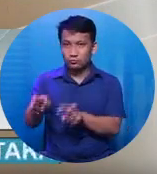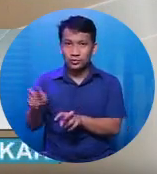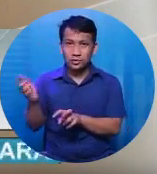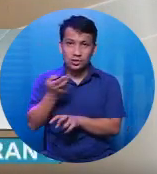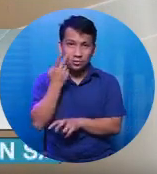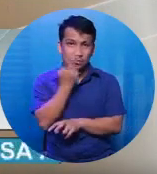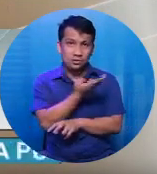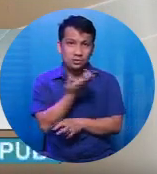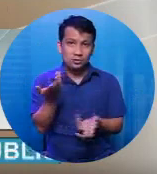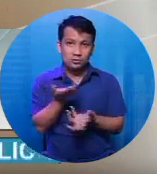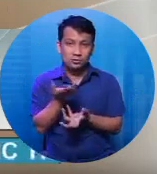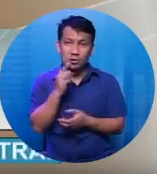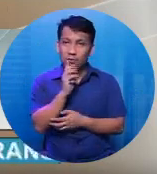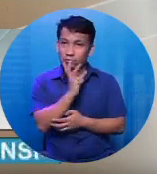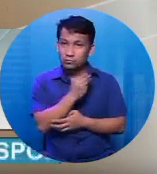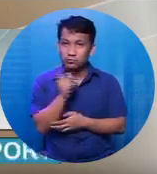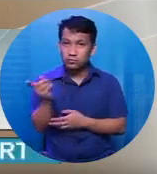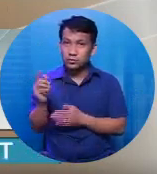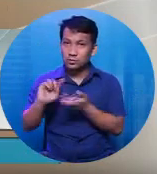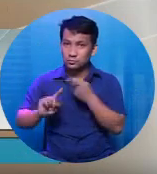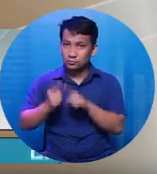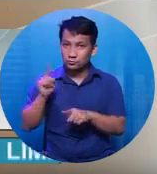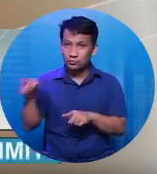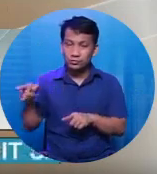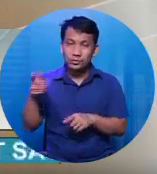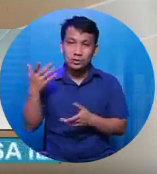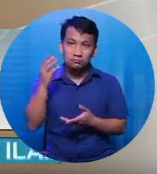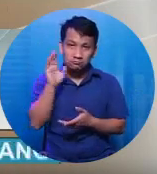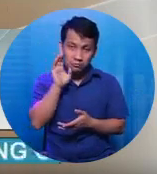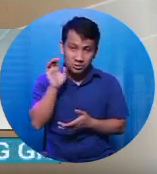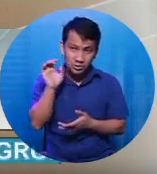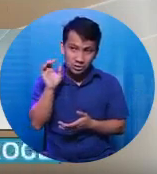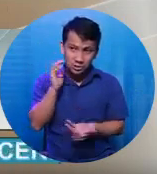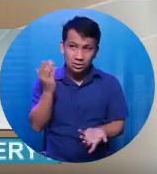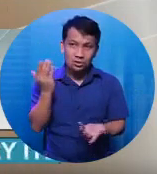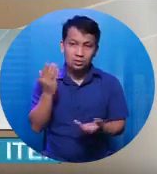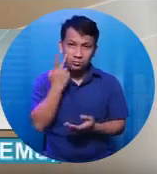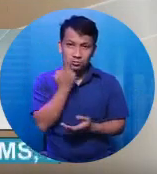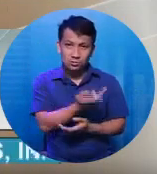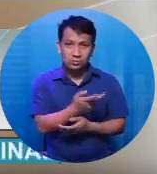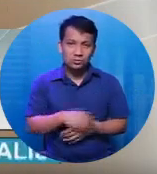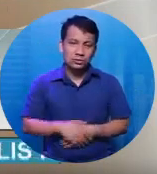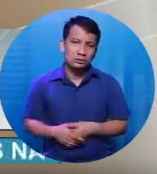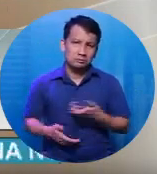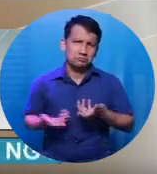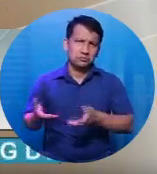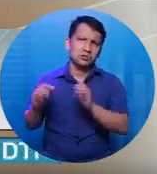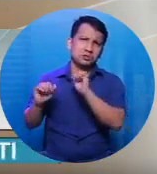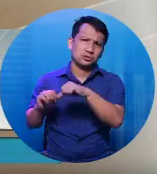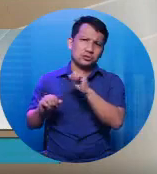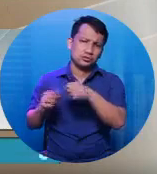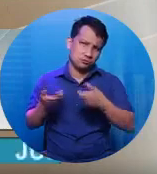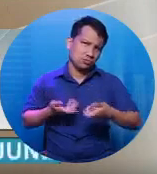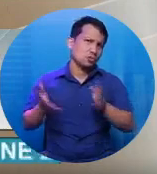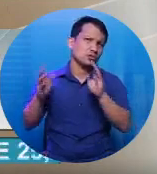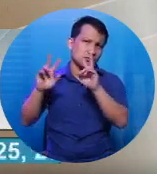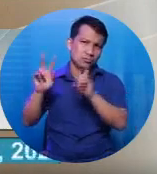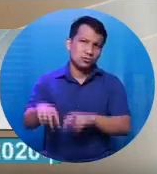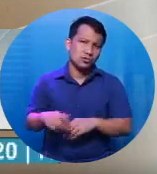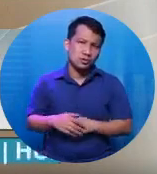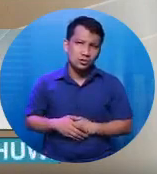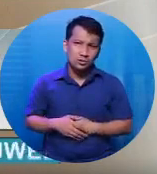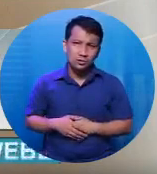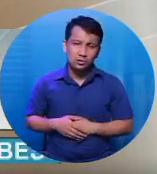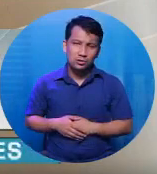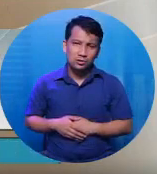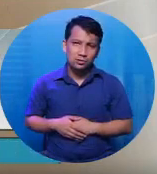mga nakakita sa inyo na mga kaibigan ni ma'am. Sige po sir, magdidistido sila. Kaso yun po